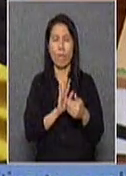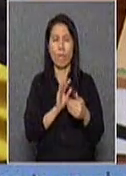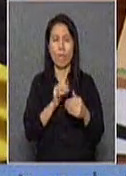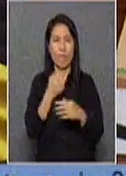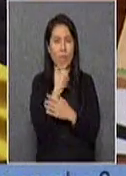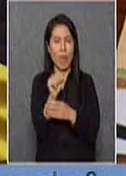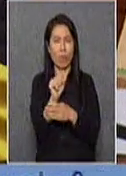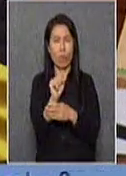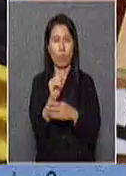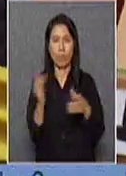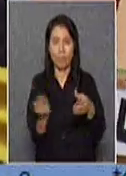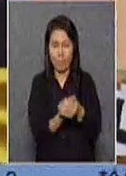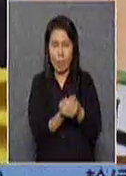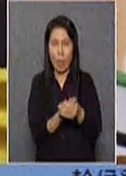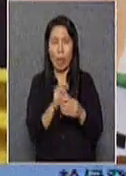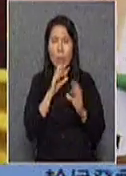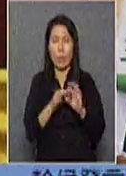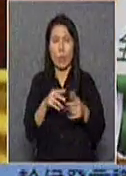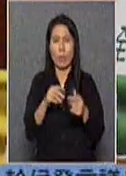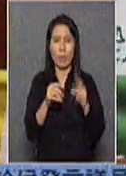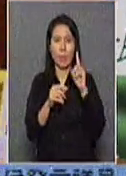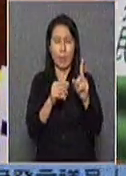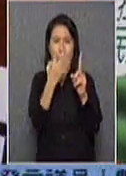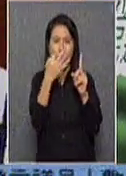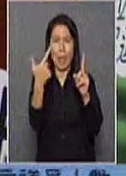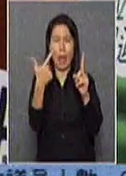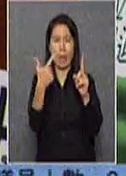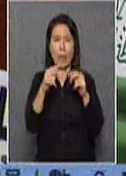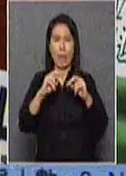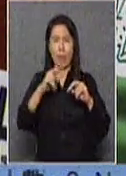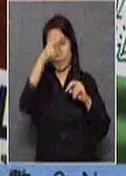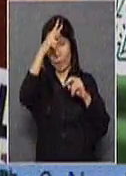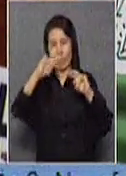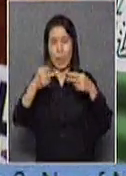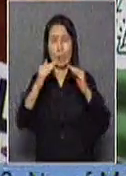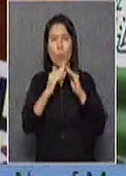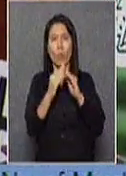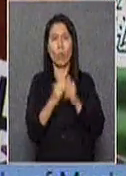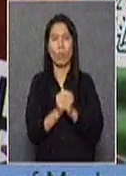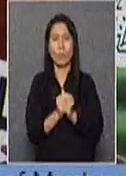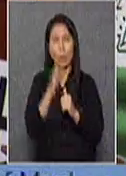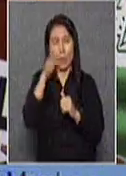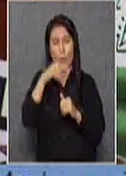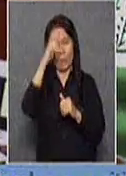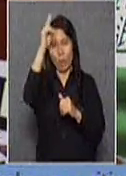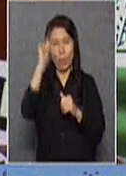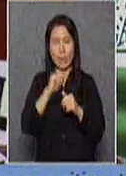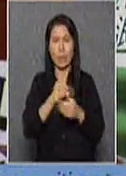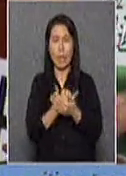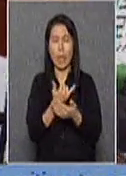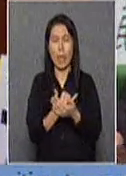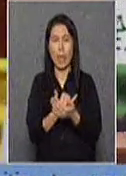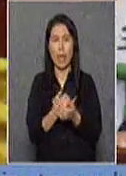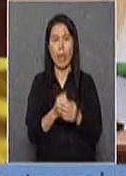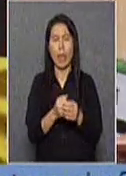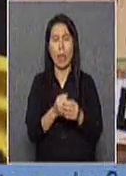局總目138啊。即係希望菲律賓死難的